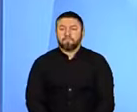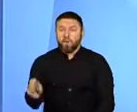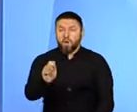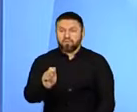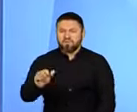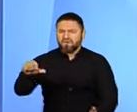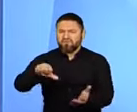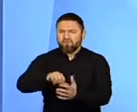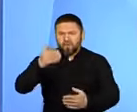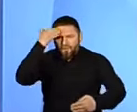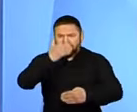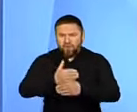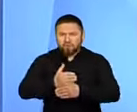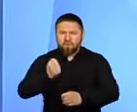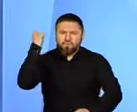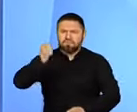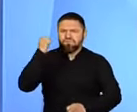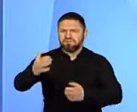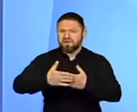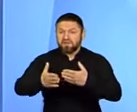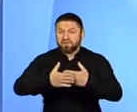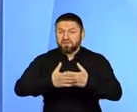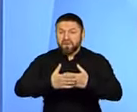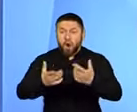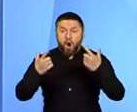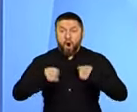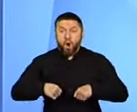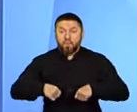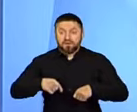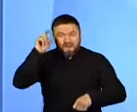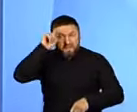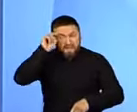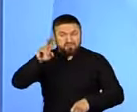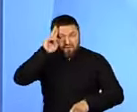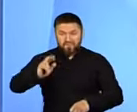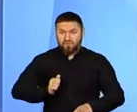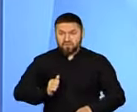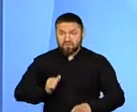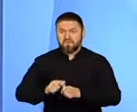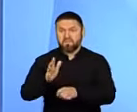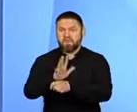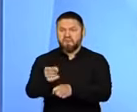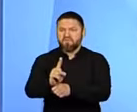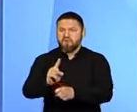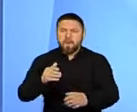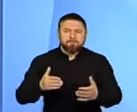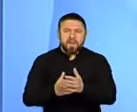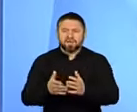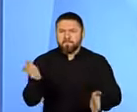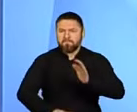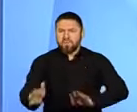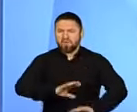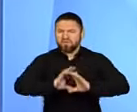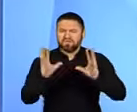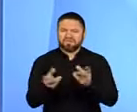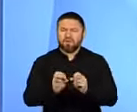Obudzono ich w środku nocy głośnym łomotaniem do drzwi. W obecności uzbrojonych niemieckich żołnierzy mieli zaledwie 15 minut na spakowanie